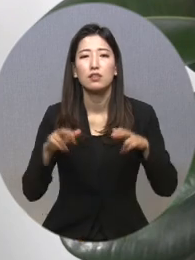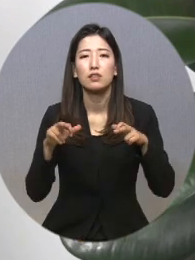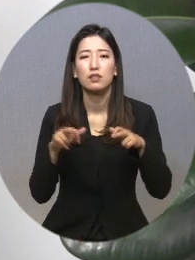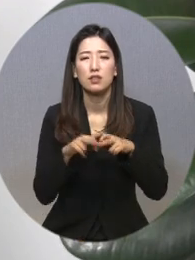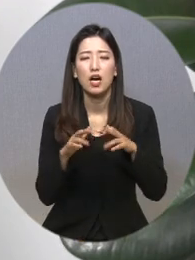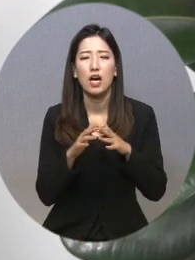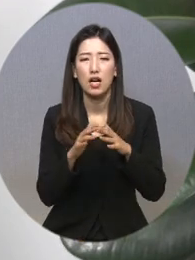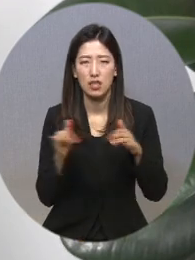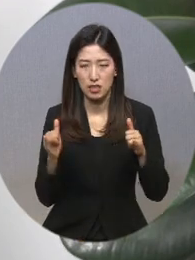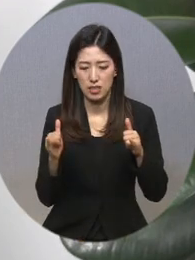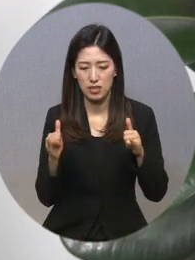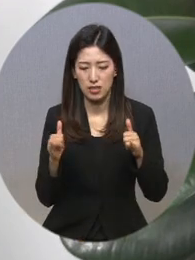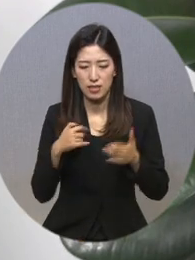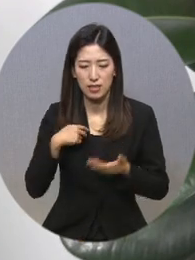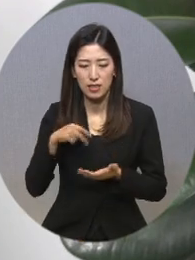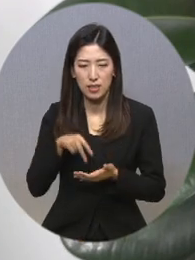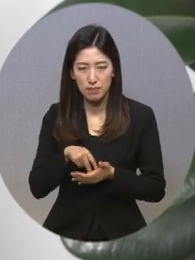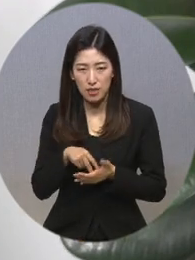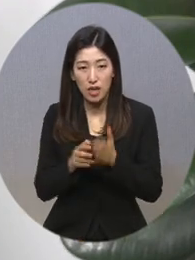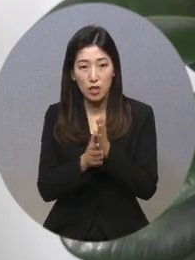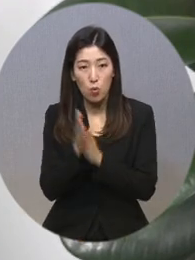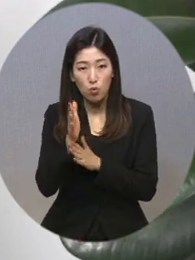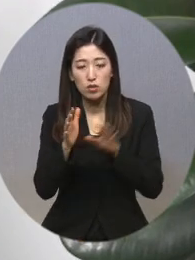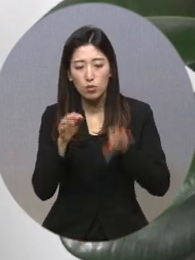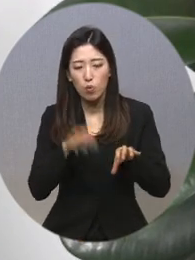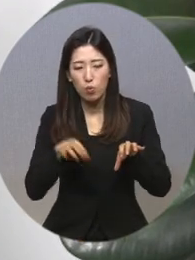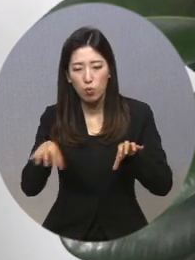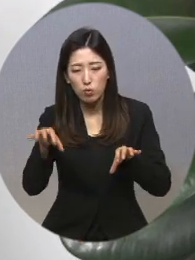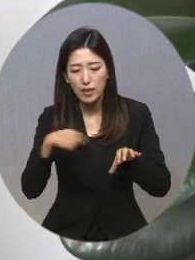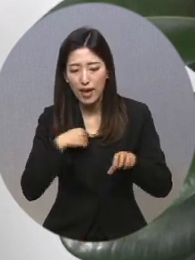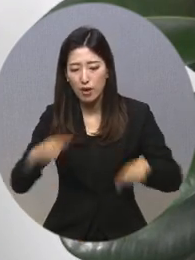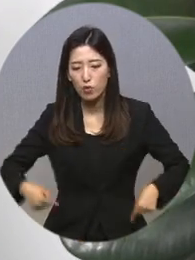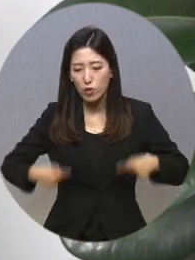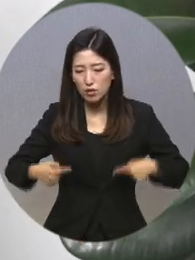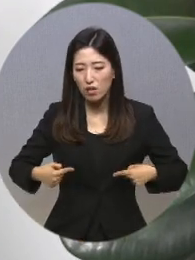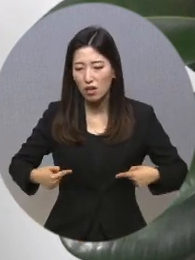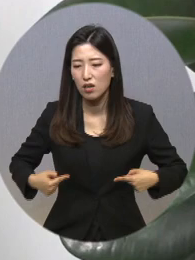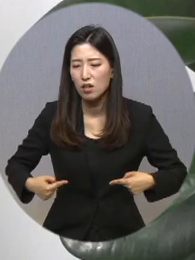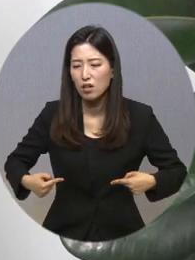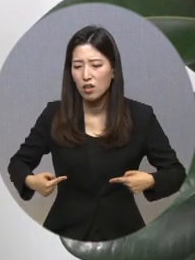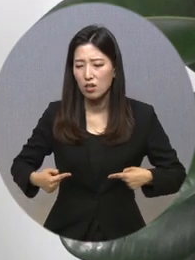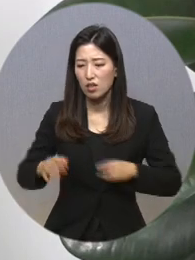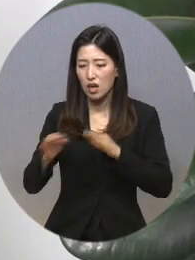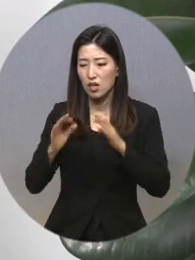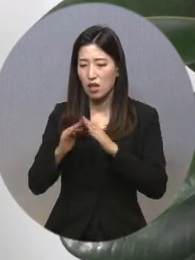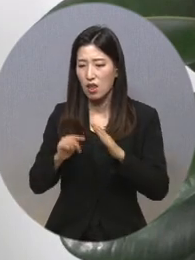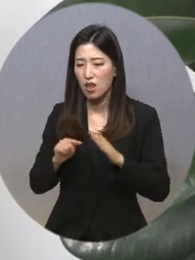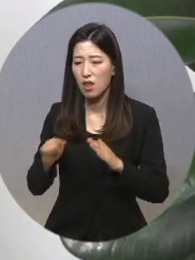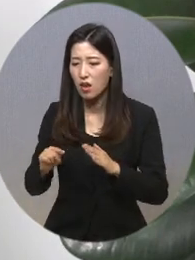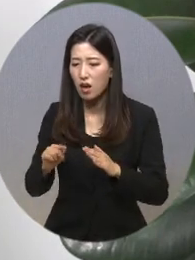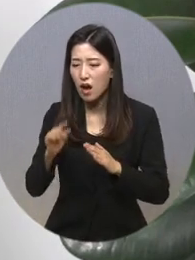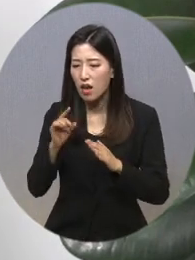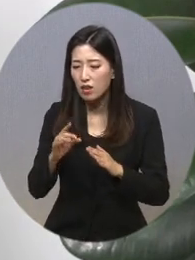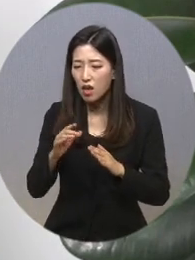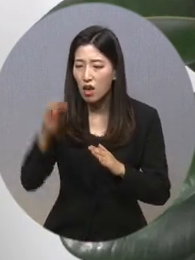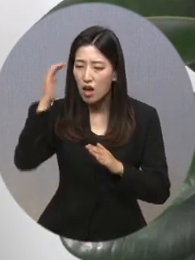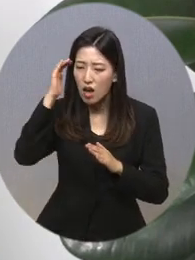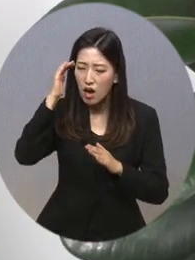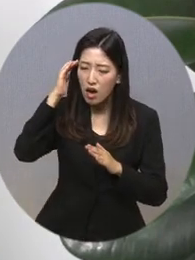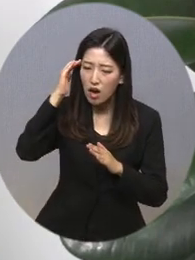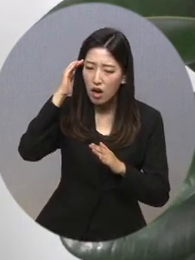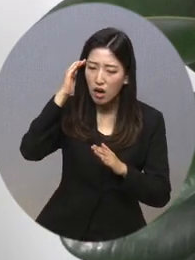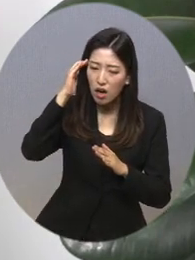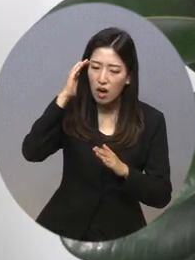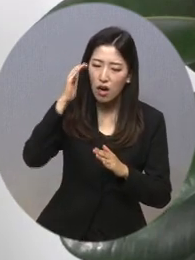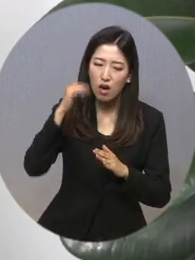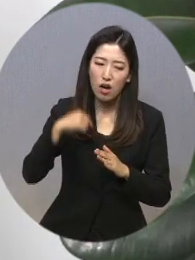도시 곳곳을 다닐 때 생각보다 접근하기 어려운 것들이 너무나 많은 현실에 대한 이야기를 절실하게